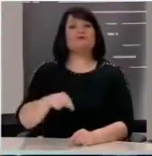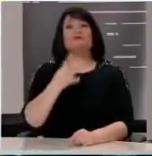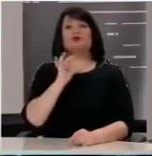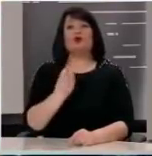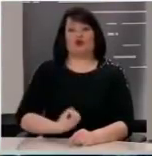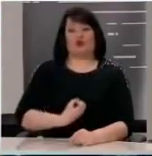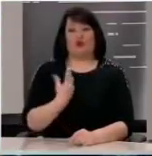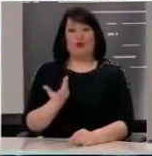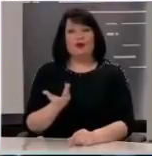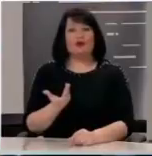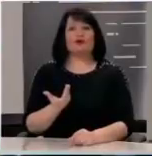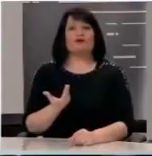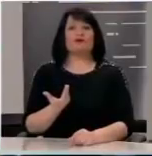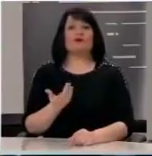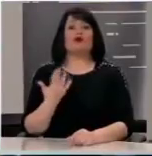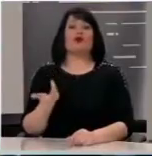έχω την αίσθηση